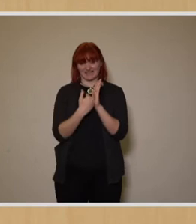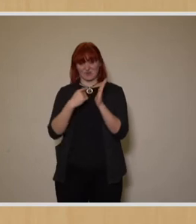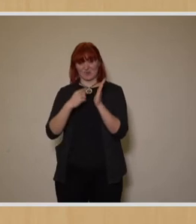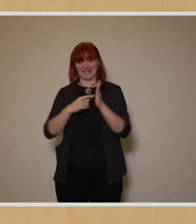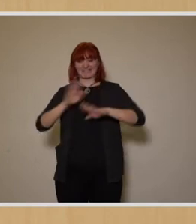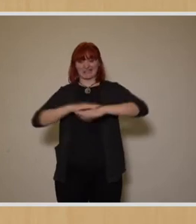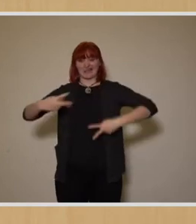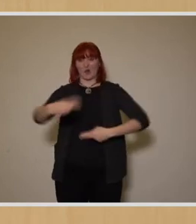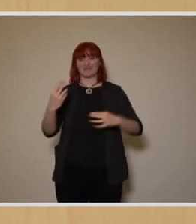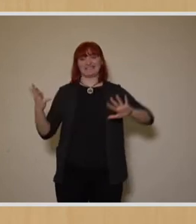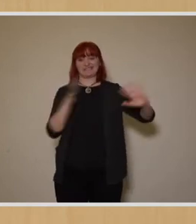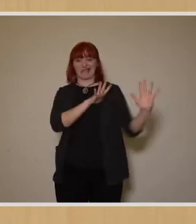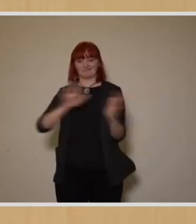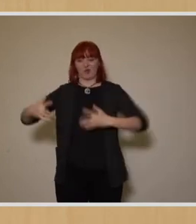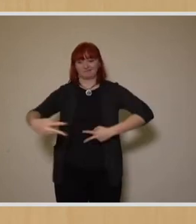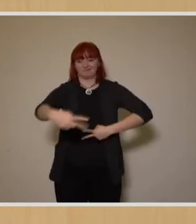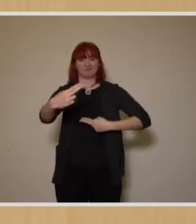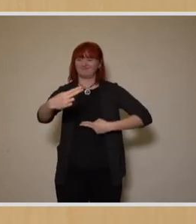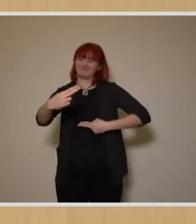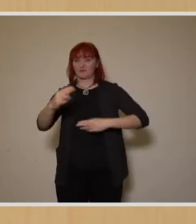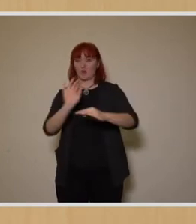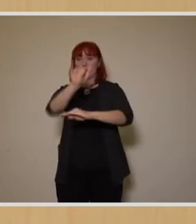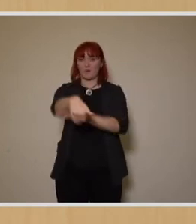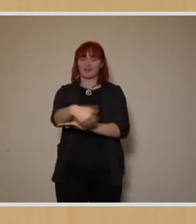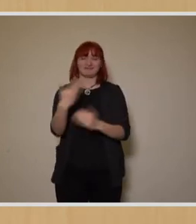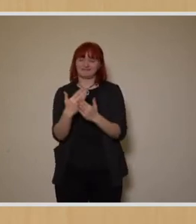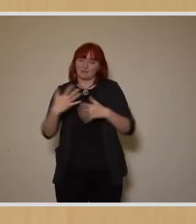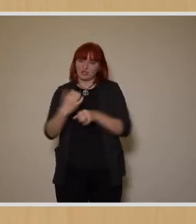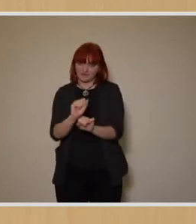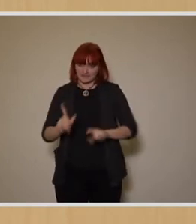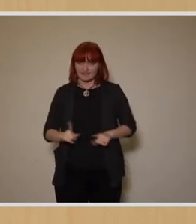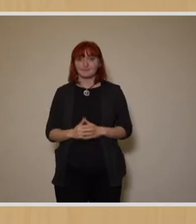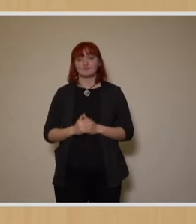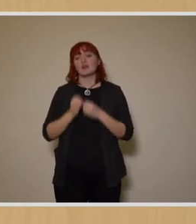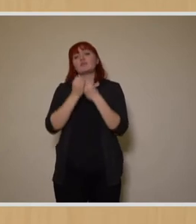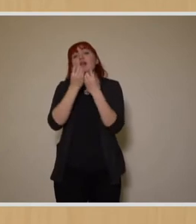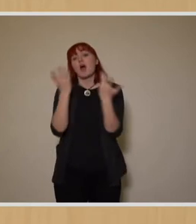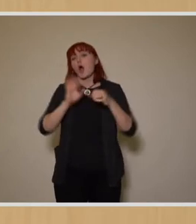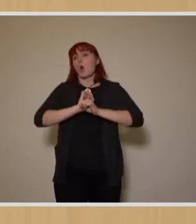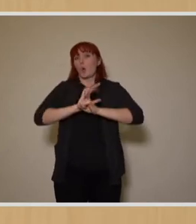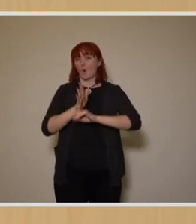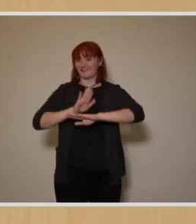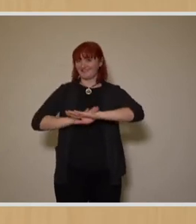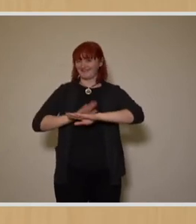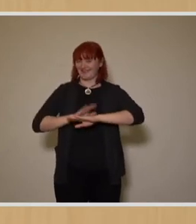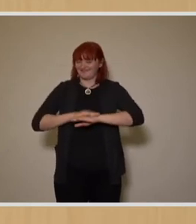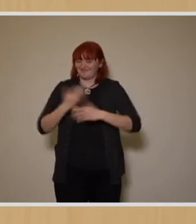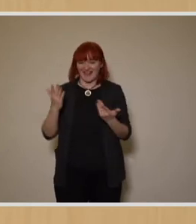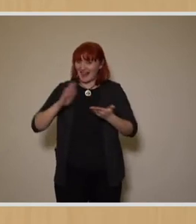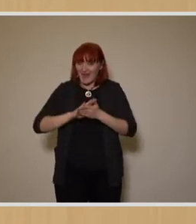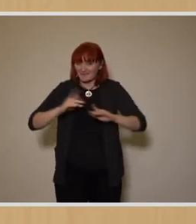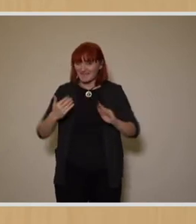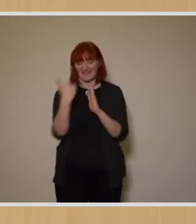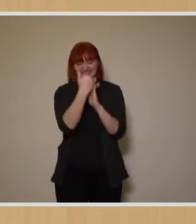Zeitraum von 10 Wochen für die Durchführung nicht eingehalten werden. Klar, in Corona-Zeiten geht eben einiges nicht, was in